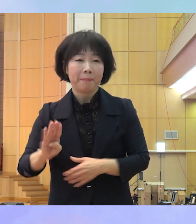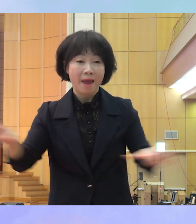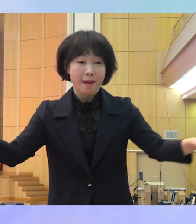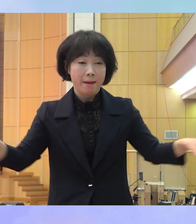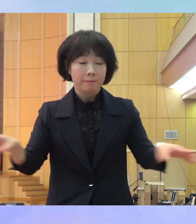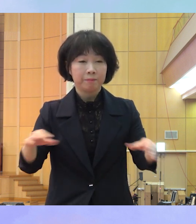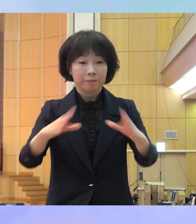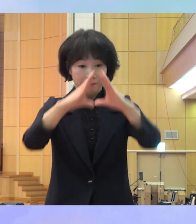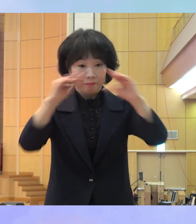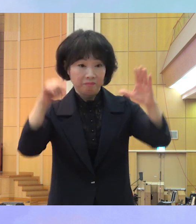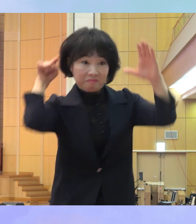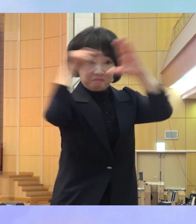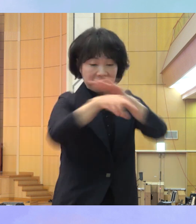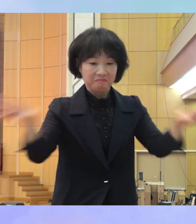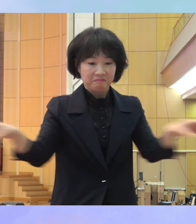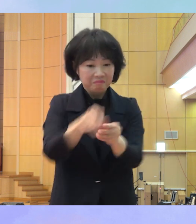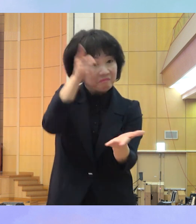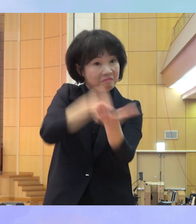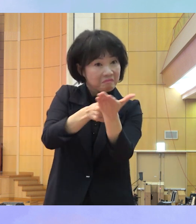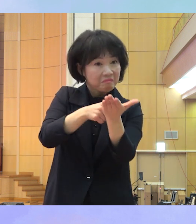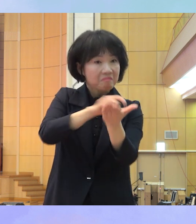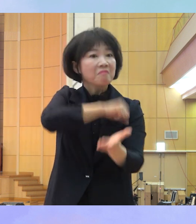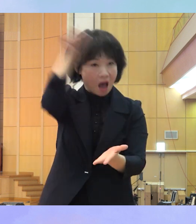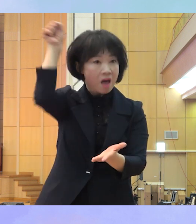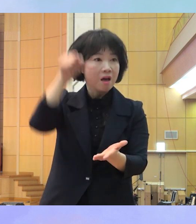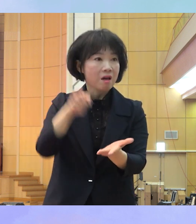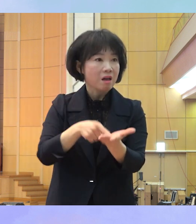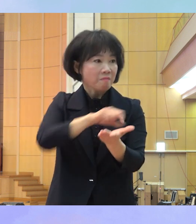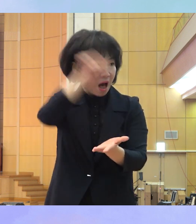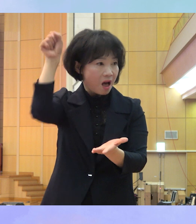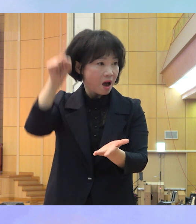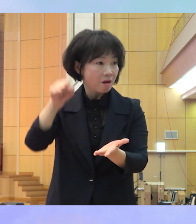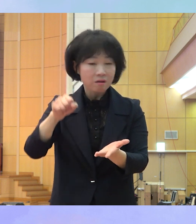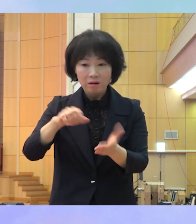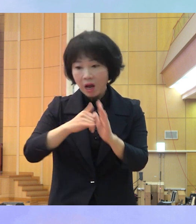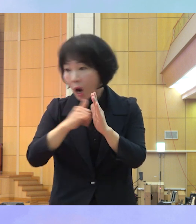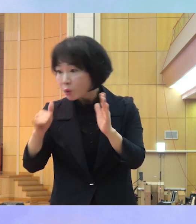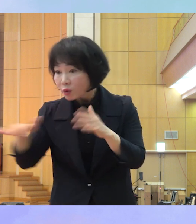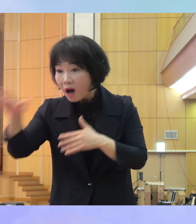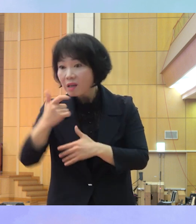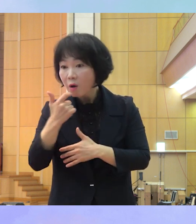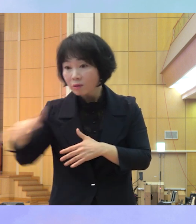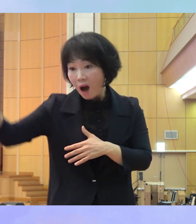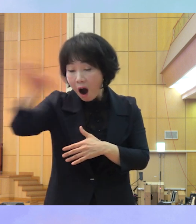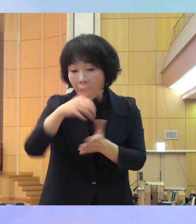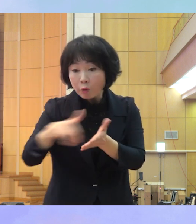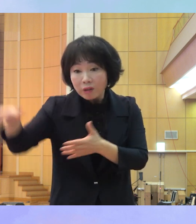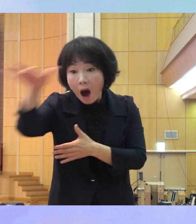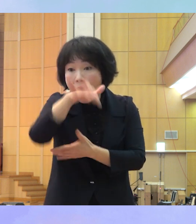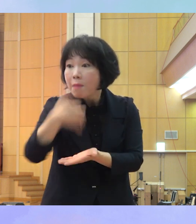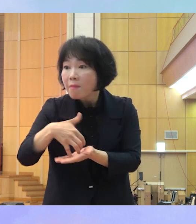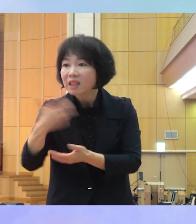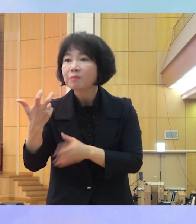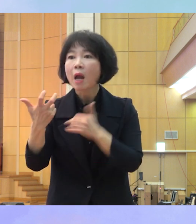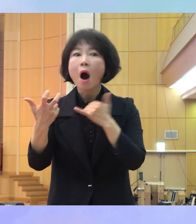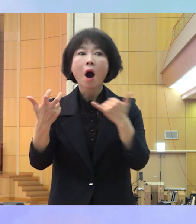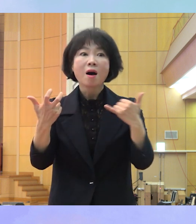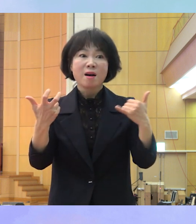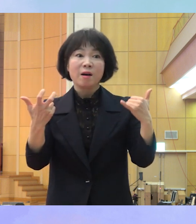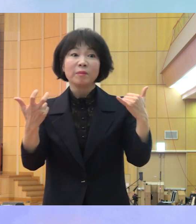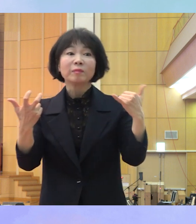애굽에 오늘날로 말하면 이민 간 거야. 그래서 야곱의 한 가족 70명이